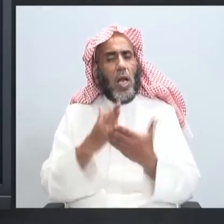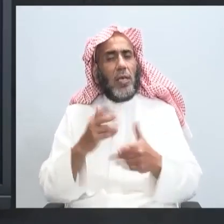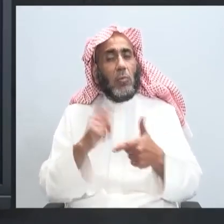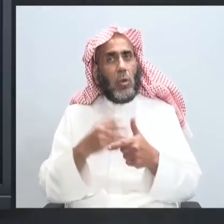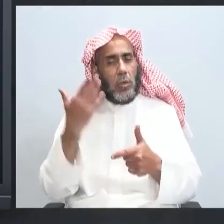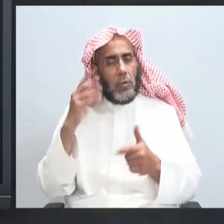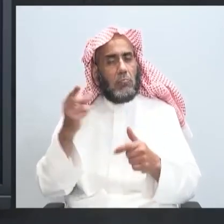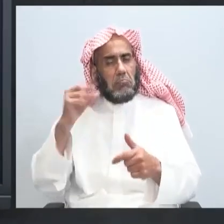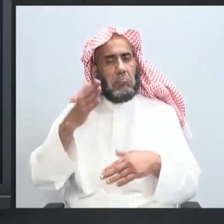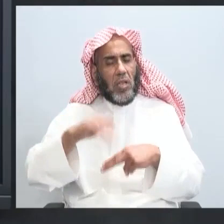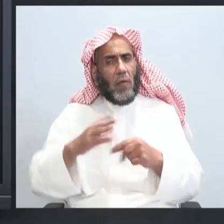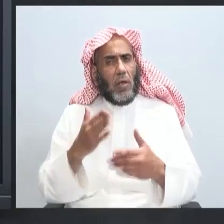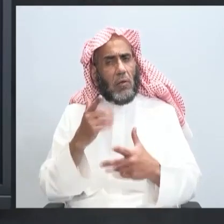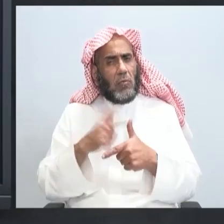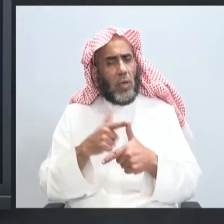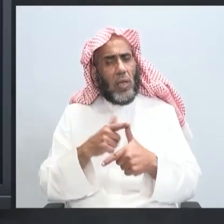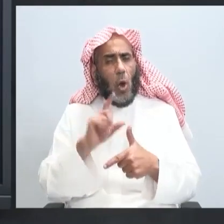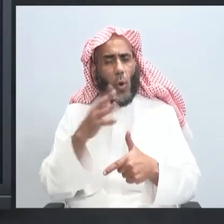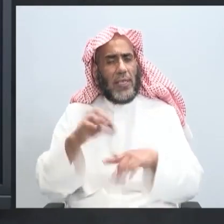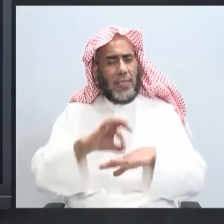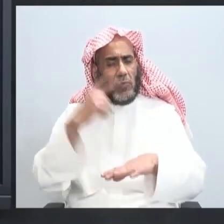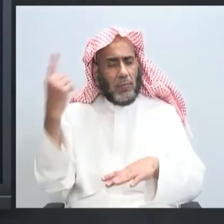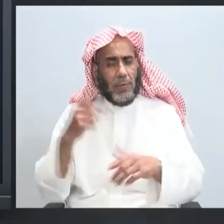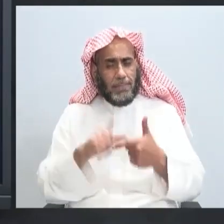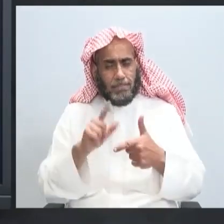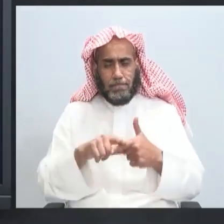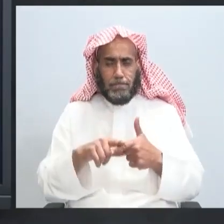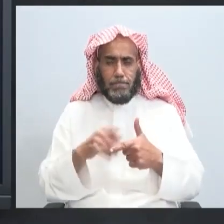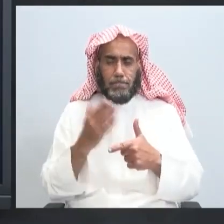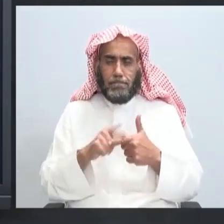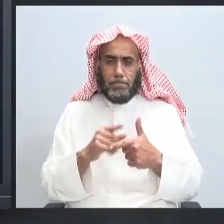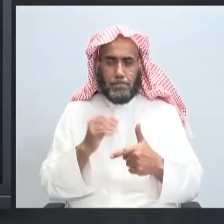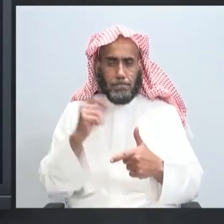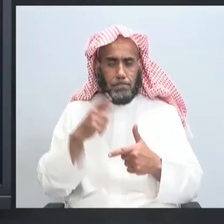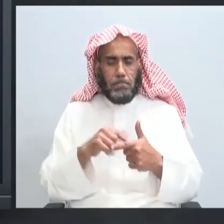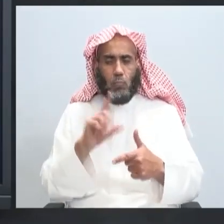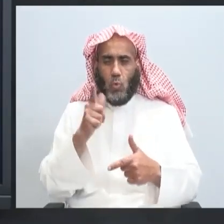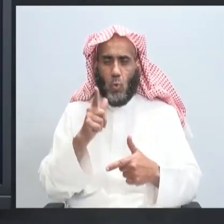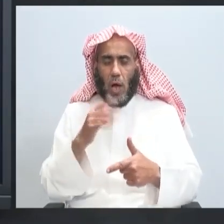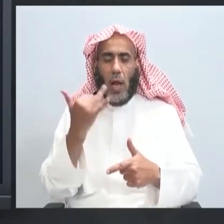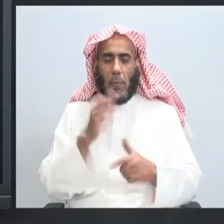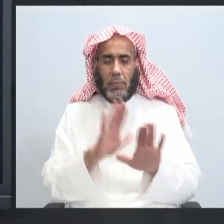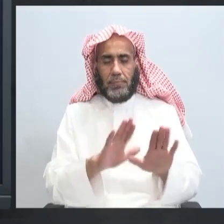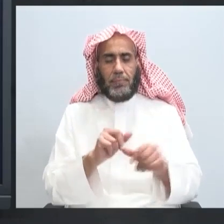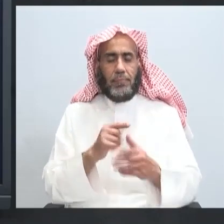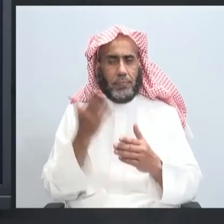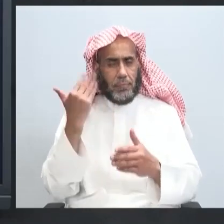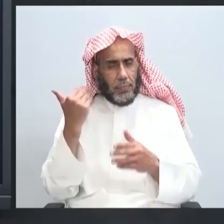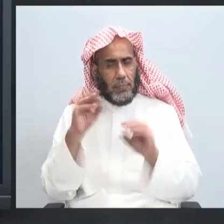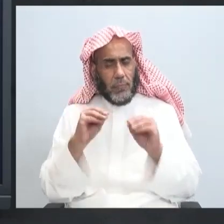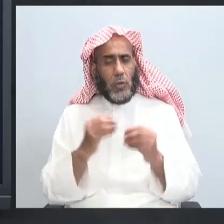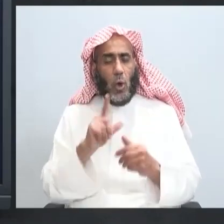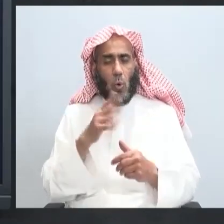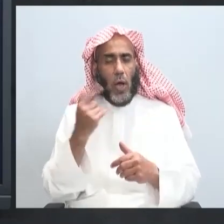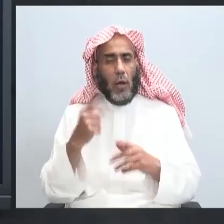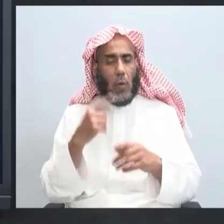تذكيرا كيف ان القسم الاول يتحدث فيه عن اللغه الانسانيه بشكل عام والقسم الثاني يكون فيه الحديث عن اللغه العرب وعرفنا ايضا ان اللغه